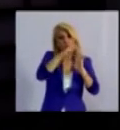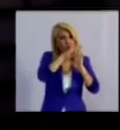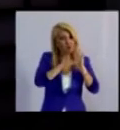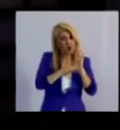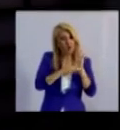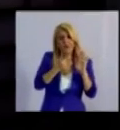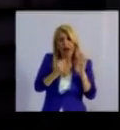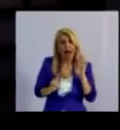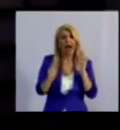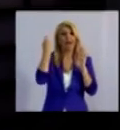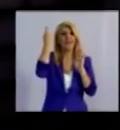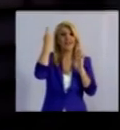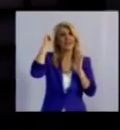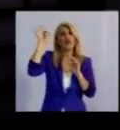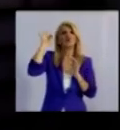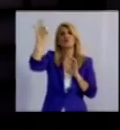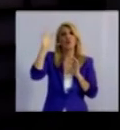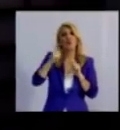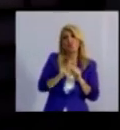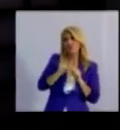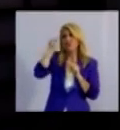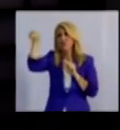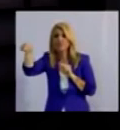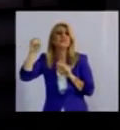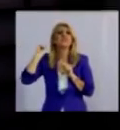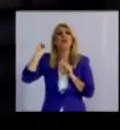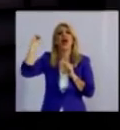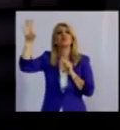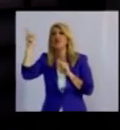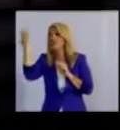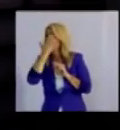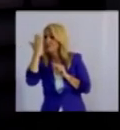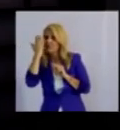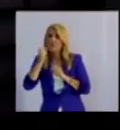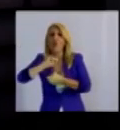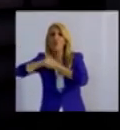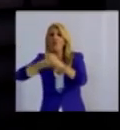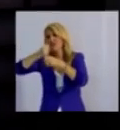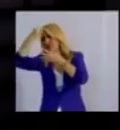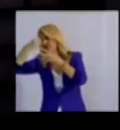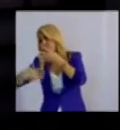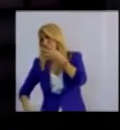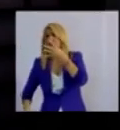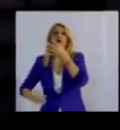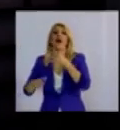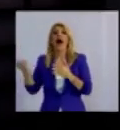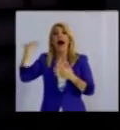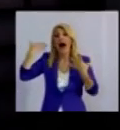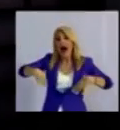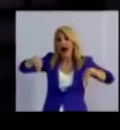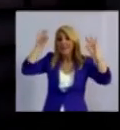μετακινηθούν, να σπουδάσουν ή να πραγματοποιήσουν πρακτική άσκηση σε όλη την Ευρωπαϊκή Ένωση από το 1987. Περισσότεροι